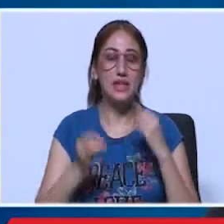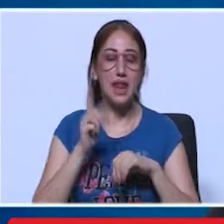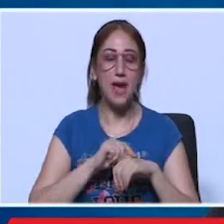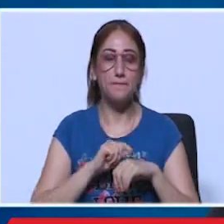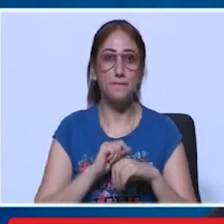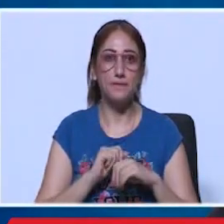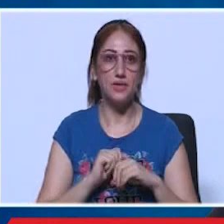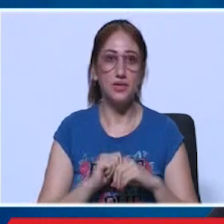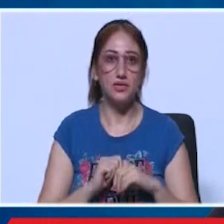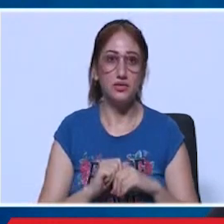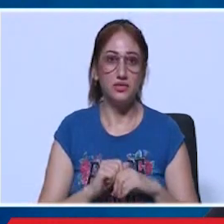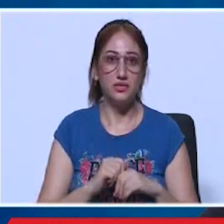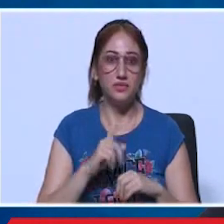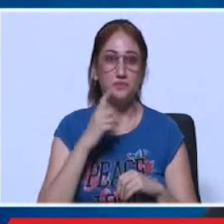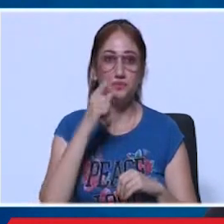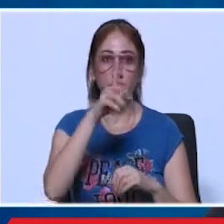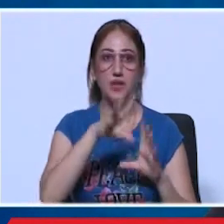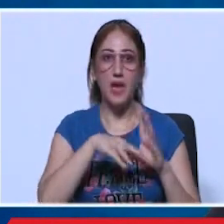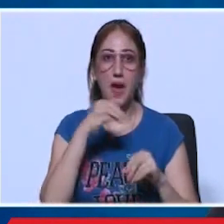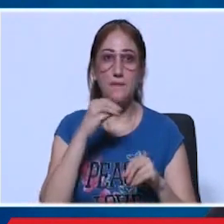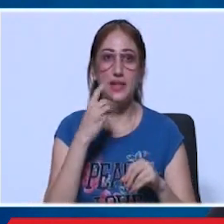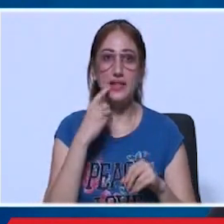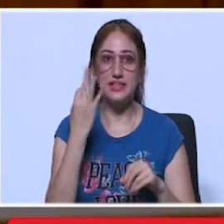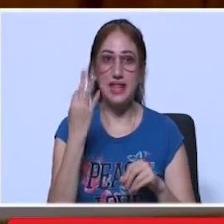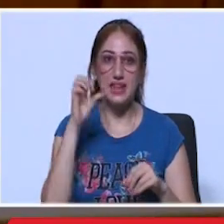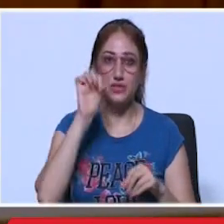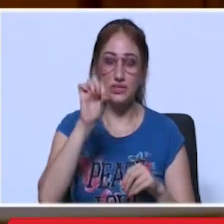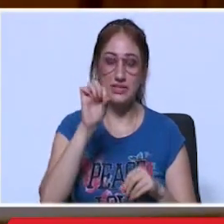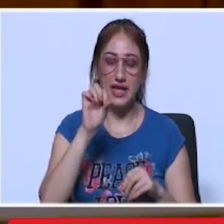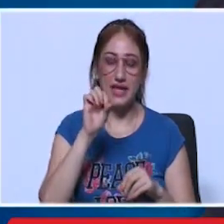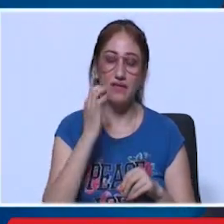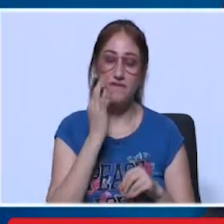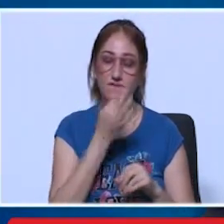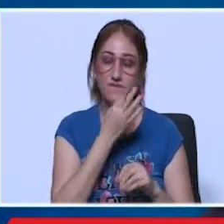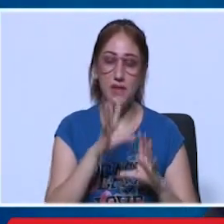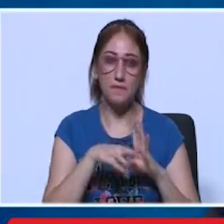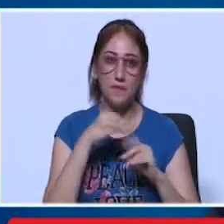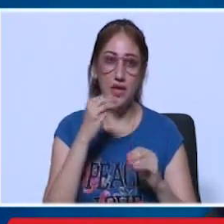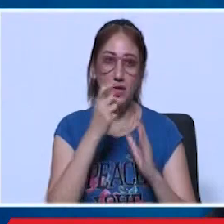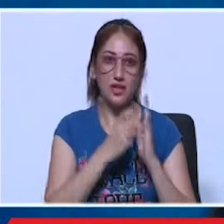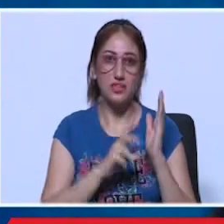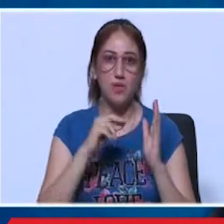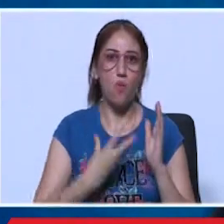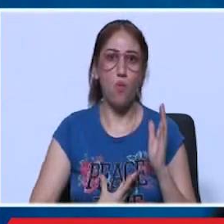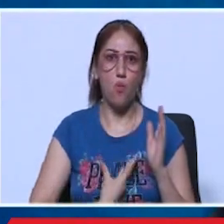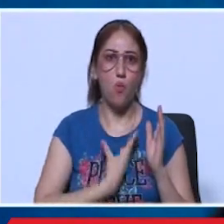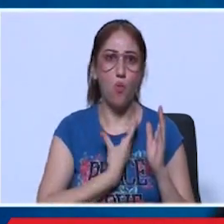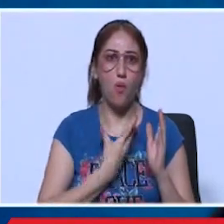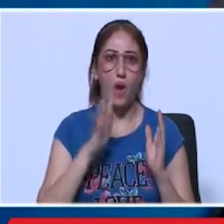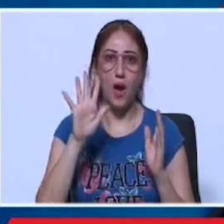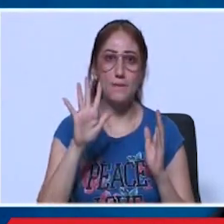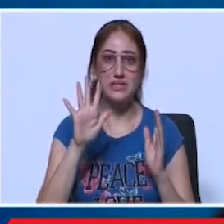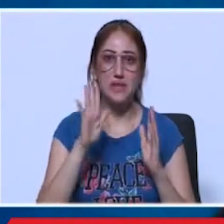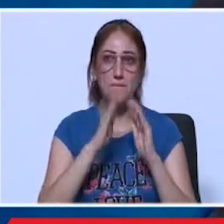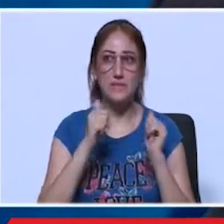فيلم اسمه انتفاضه وده كان سنه 93 لان حصل لي استفزاز بان في 5000 مصري